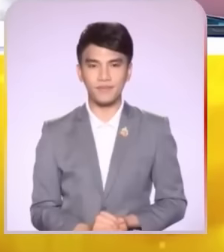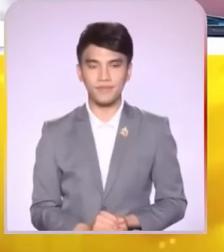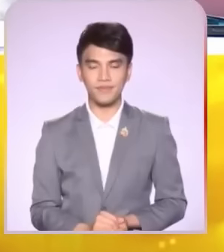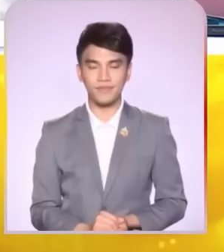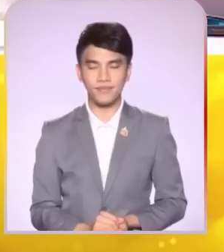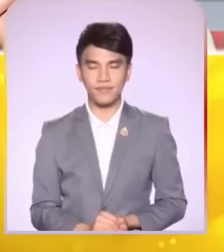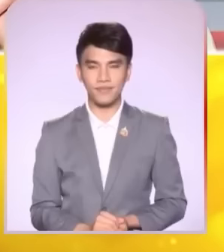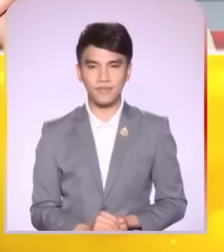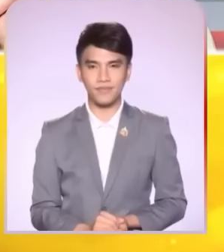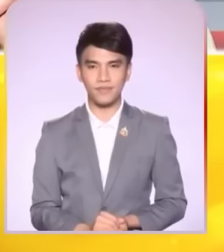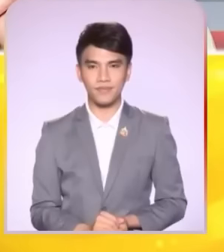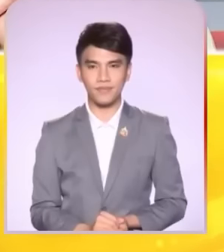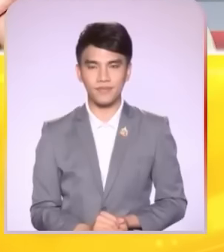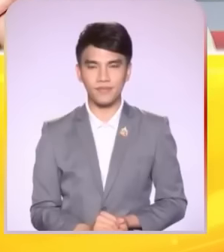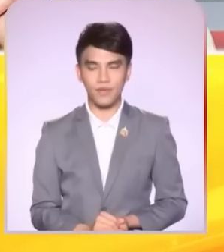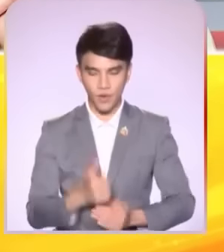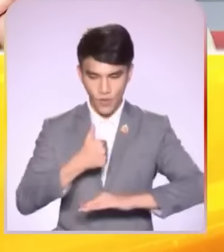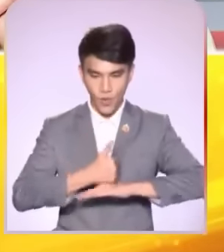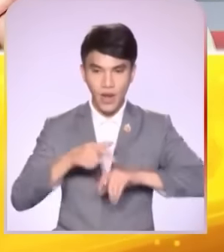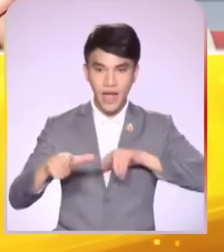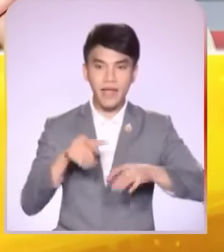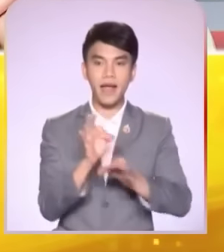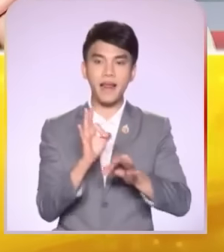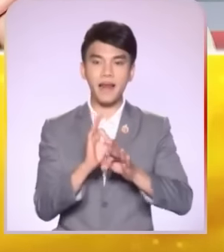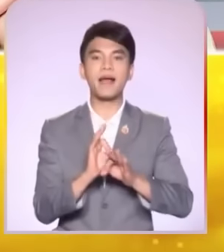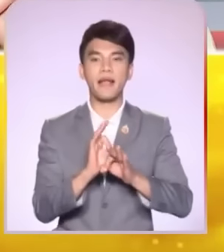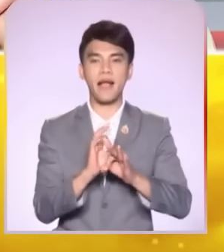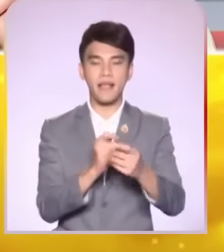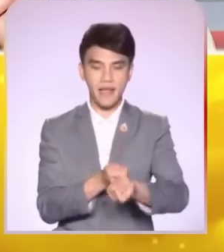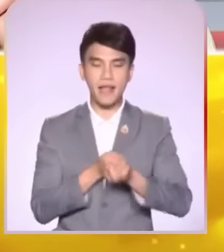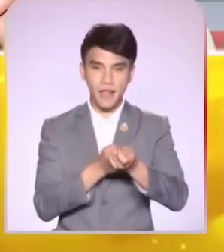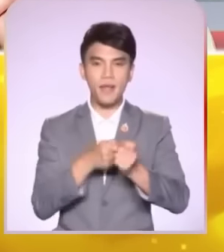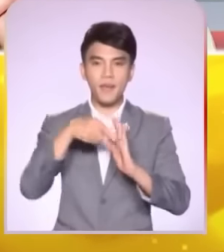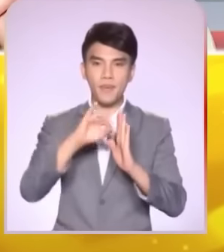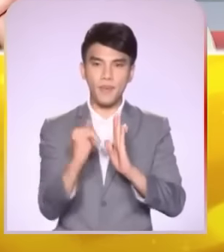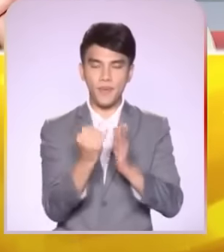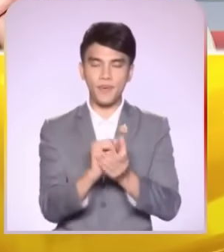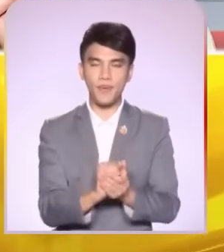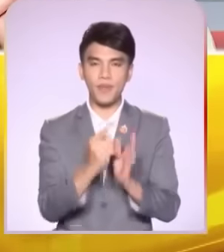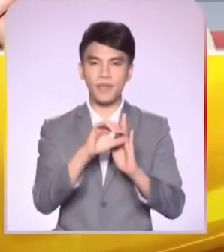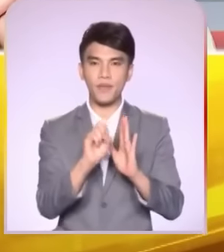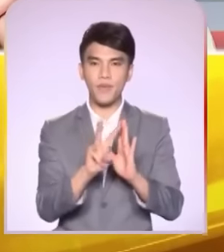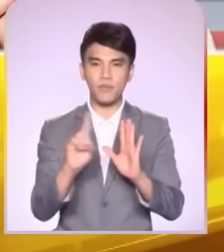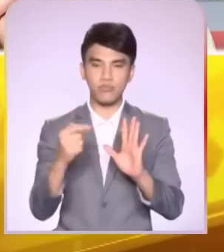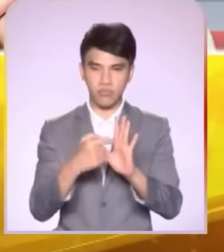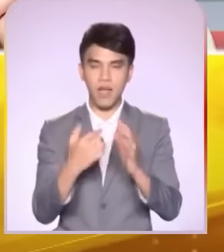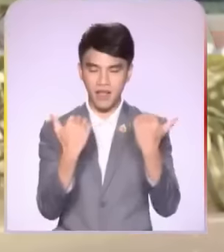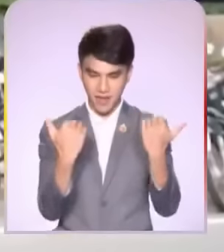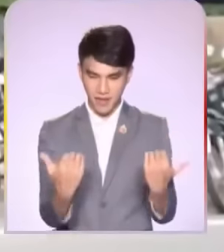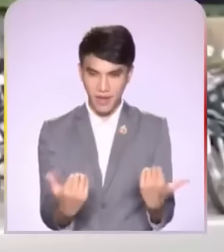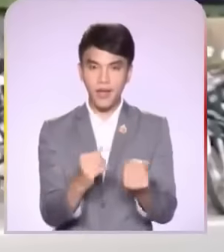ยังไงฮะหน้าสาขาธนาคาร ผู้จัดการธนาคารธกส.ที่สาขาอำเภอเมืองพิจิตรนะคะทางด้านคุณเจษดาขาวชะอ่อนบอกว่าช่ว